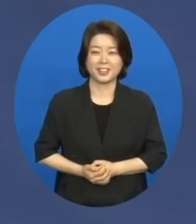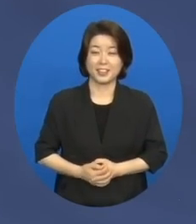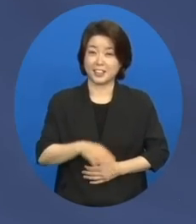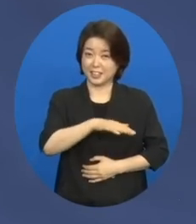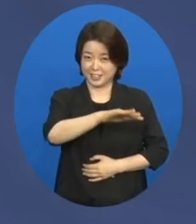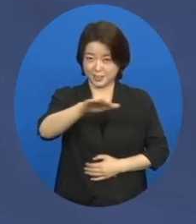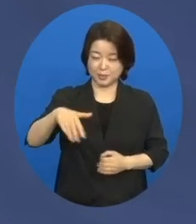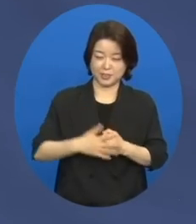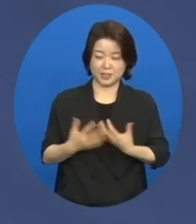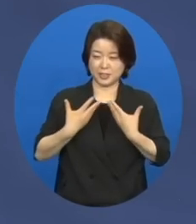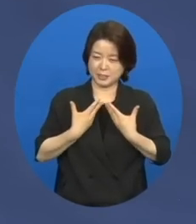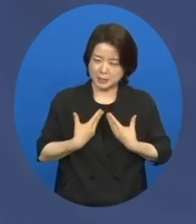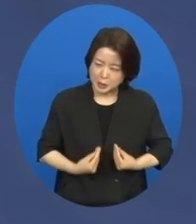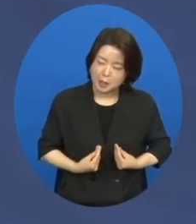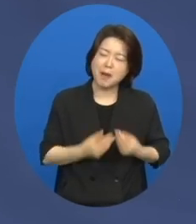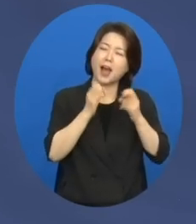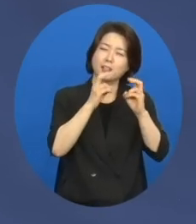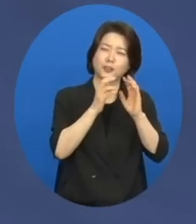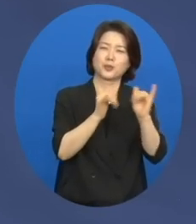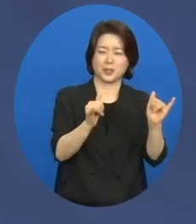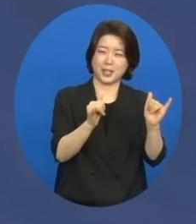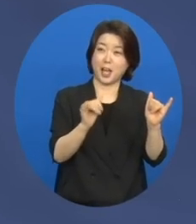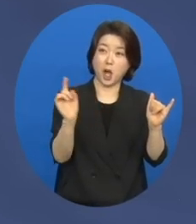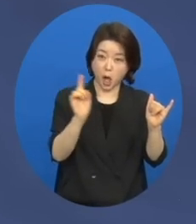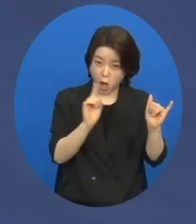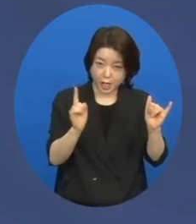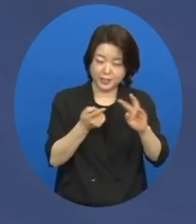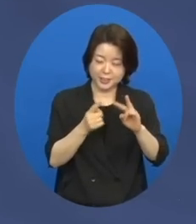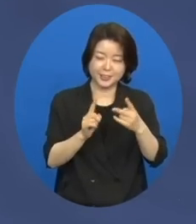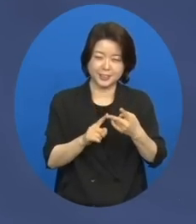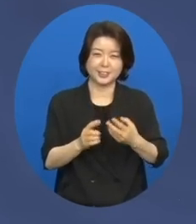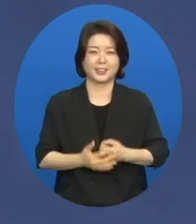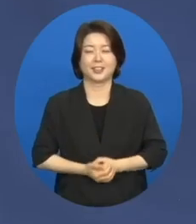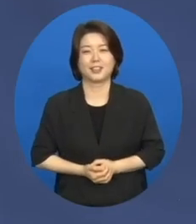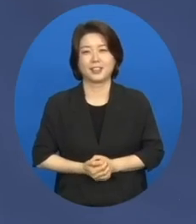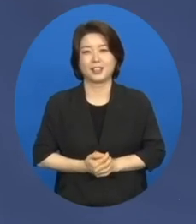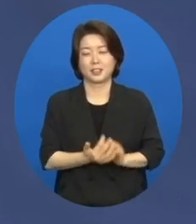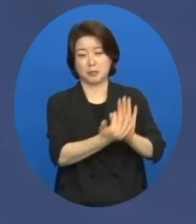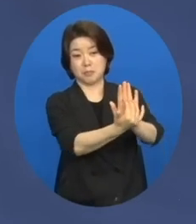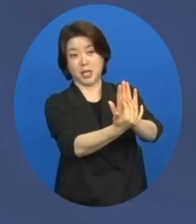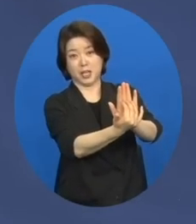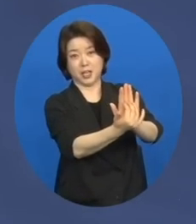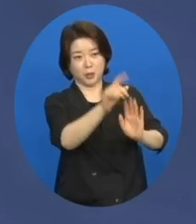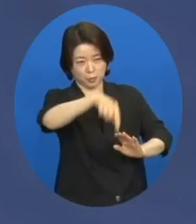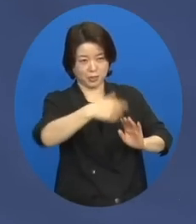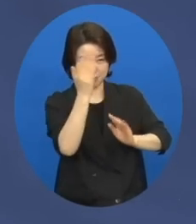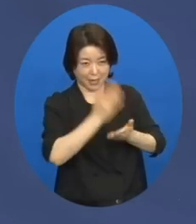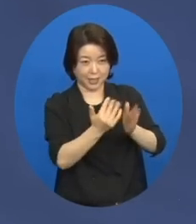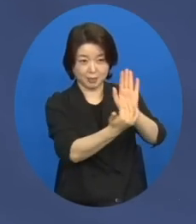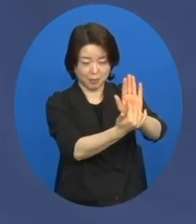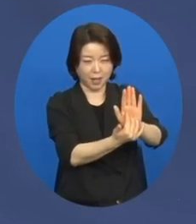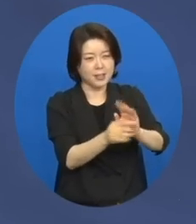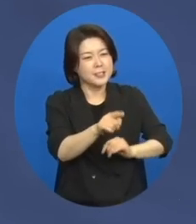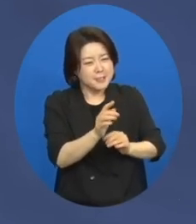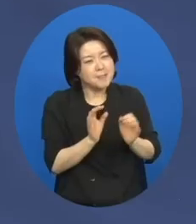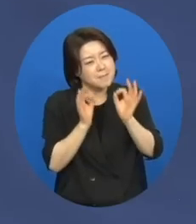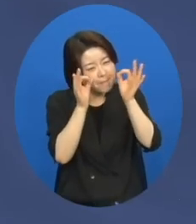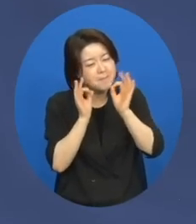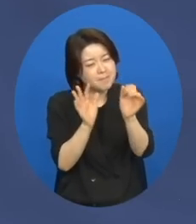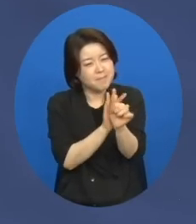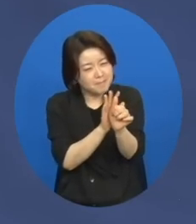이분들 절망하신 이분들을 어떻게 하든지 이분들을 막는다고 저희가 힘껏 한 5,